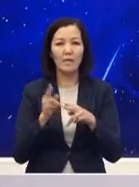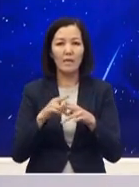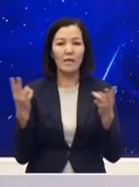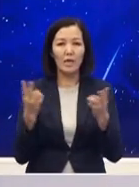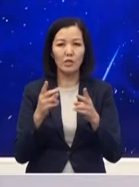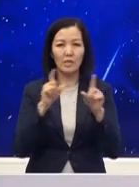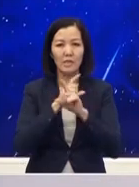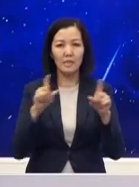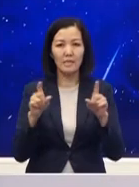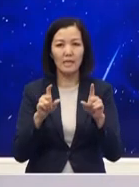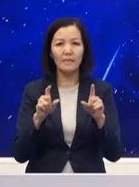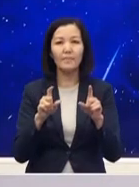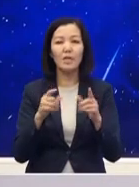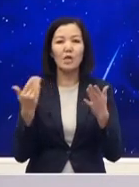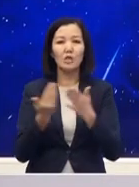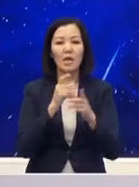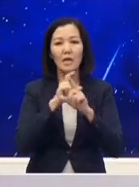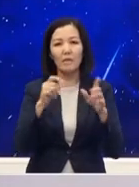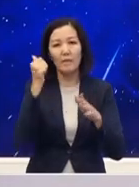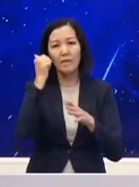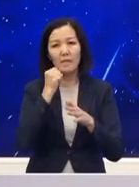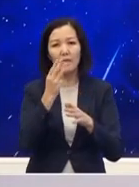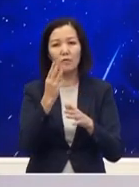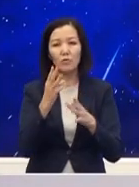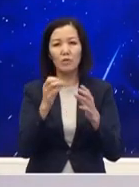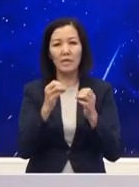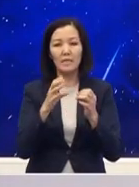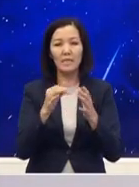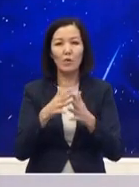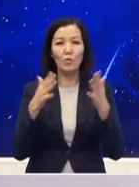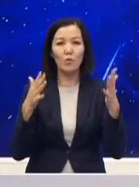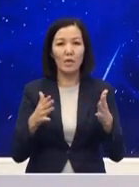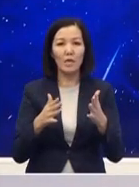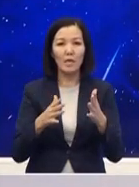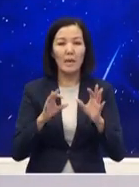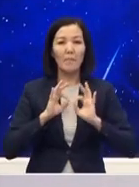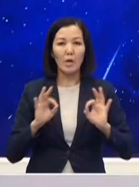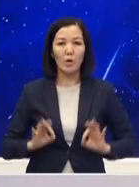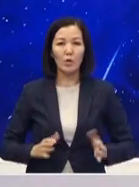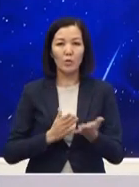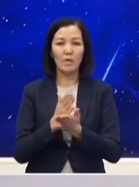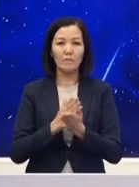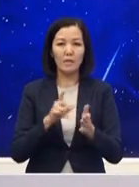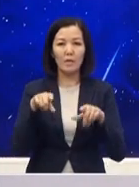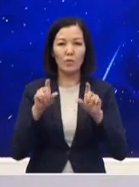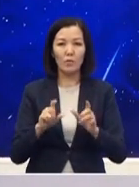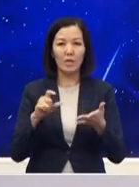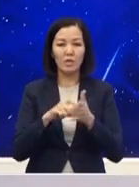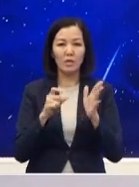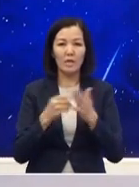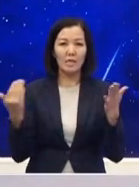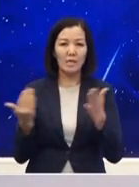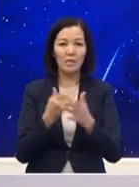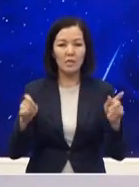қажетті қатынысан. Жаңа ғимарат ескісінен 3 есе үлкен. Нарынқолда прокуратура қызметкерлері отыратын кеңседе жаңадан